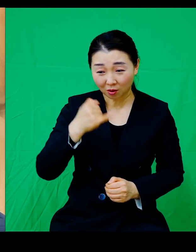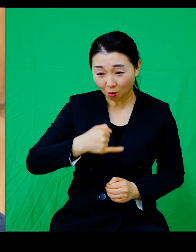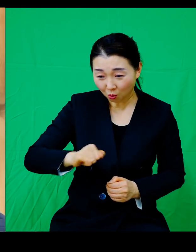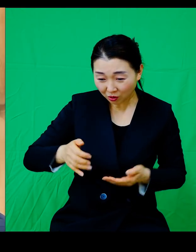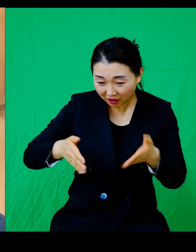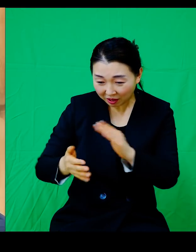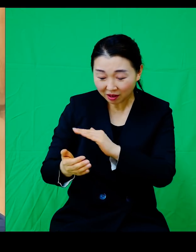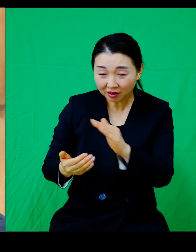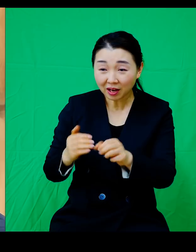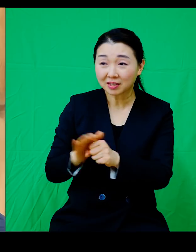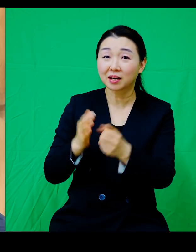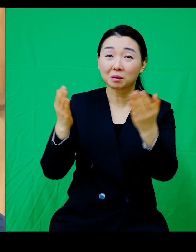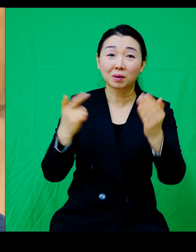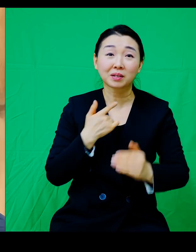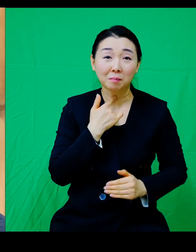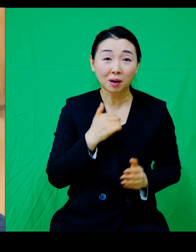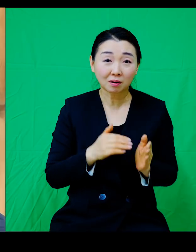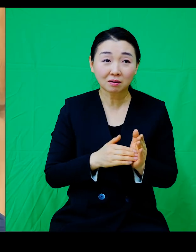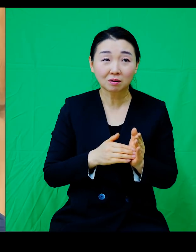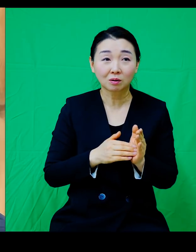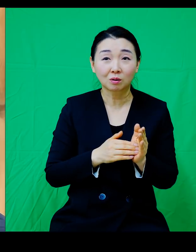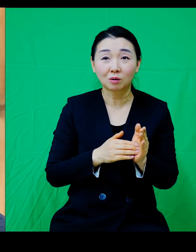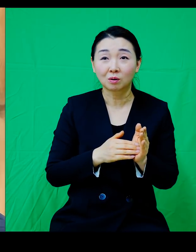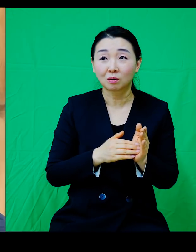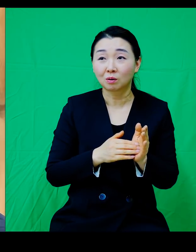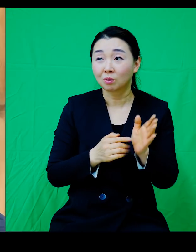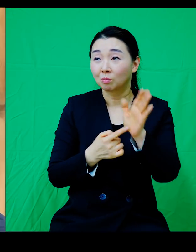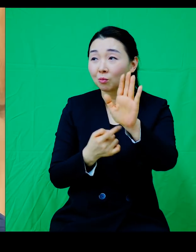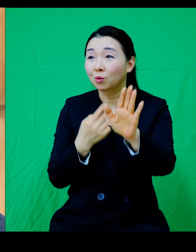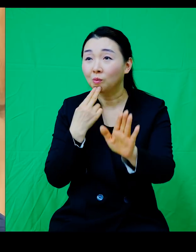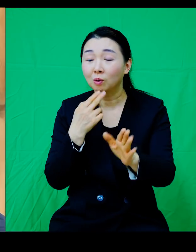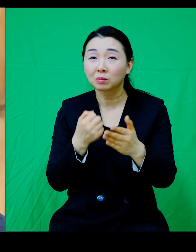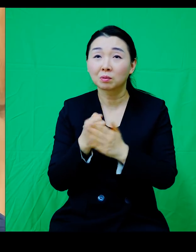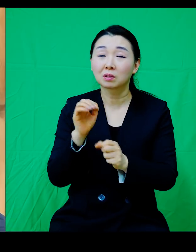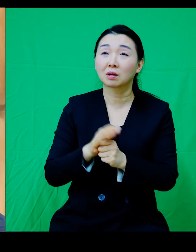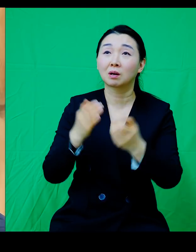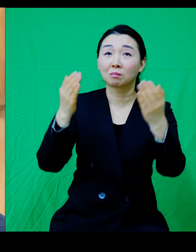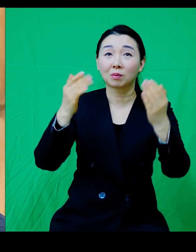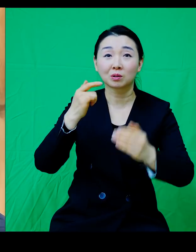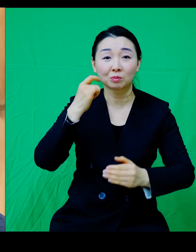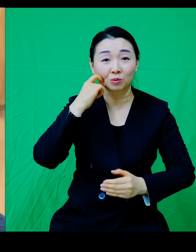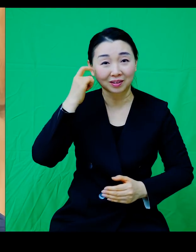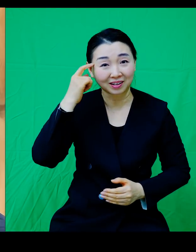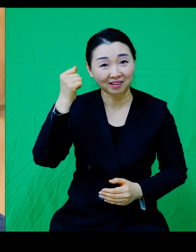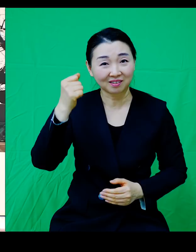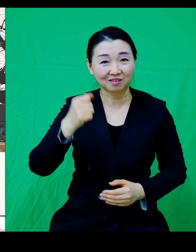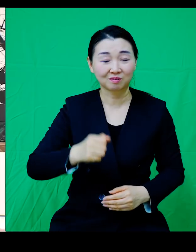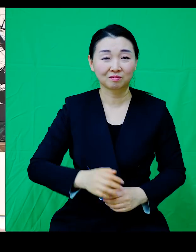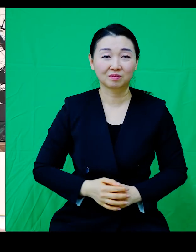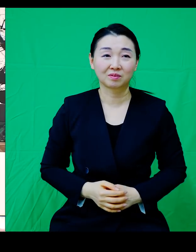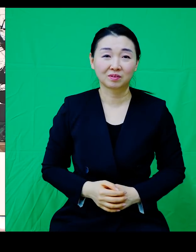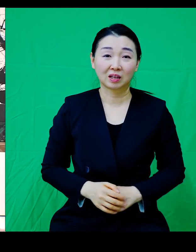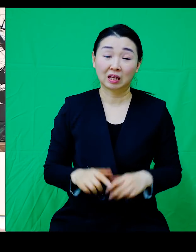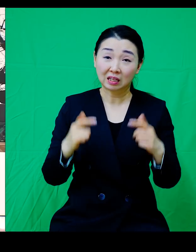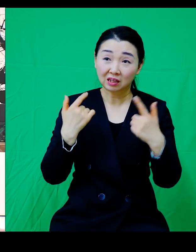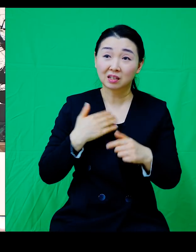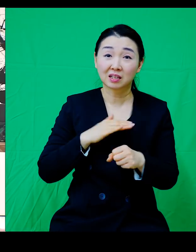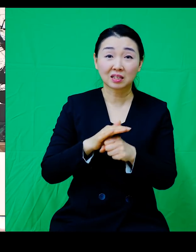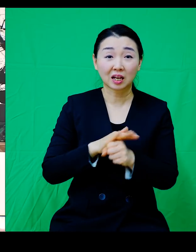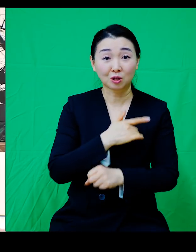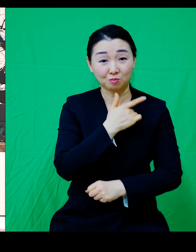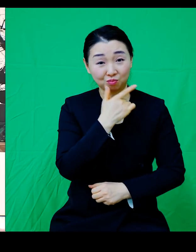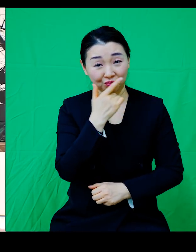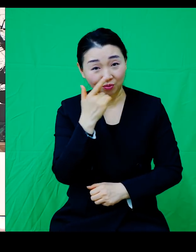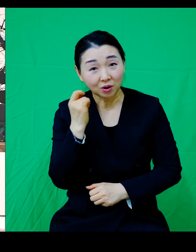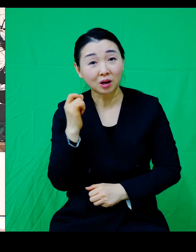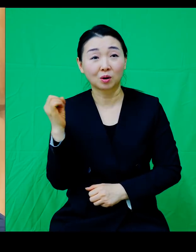태어나기 전까지 받았던 사랑에 대해서 보여지지 않기 때문에 자기는 사랑을 못 받았다고 계속 생각을 해요. 언제나